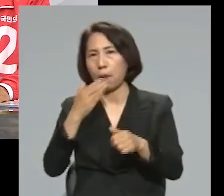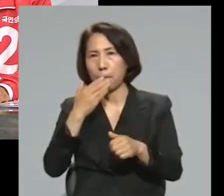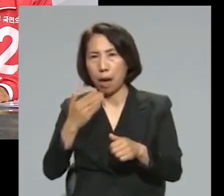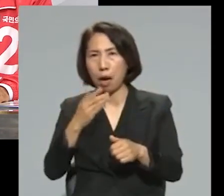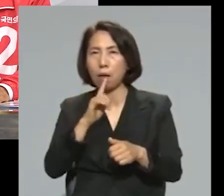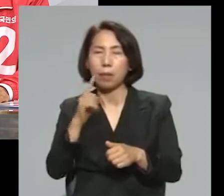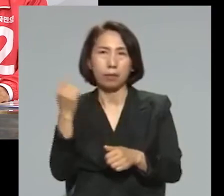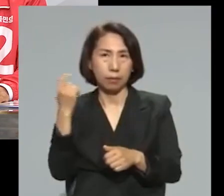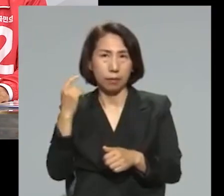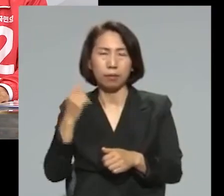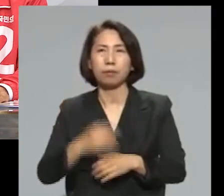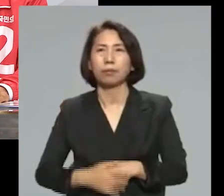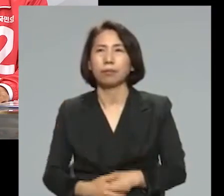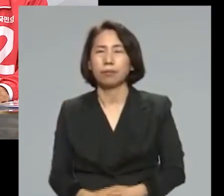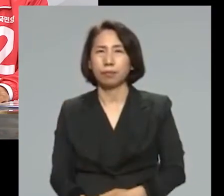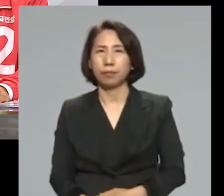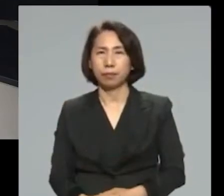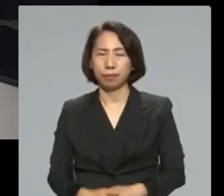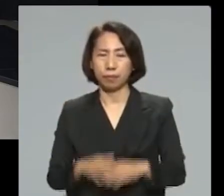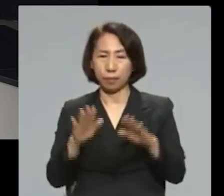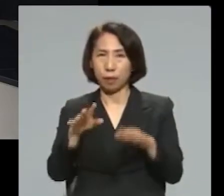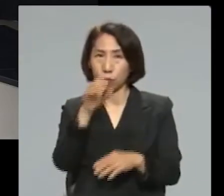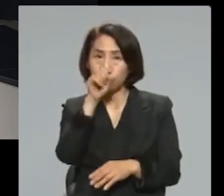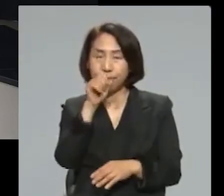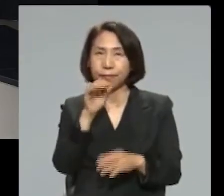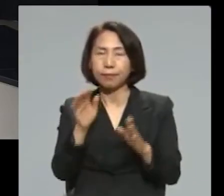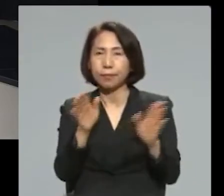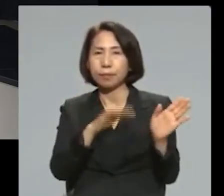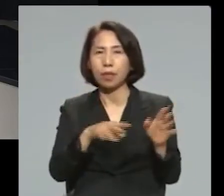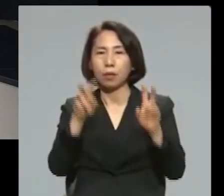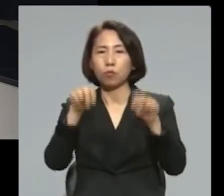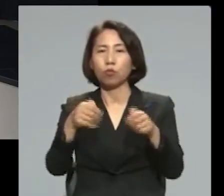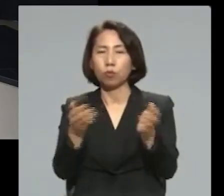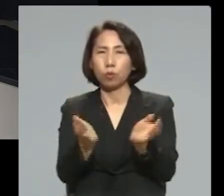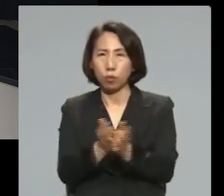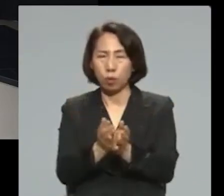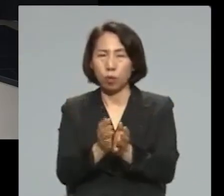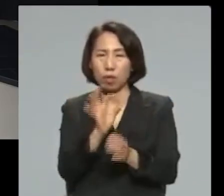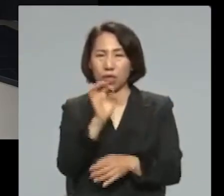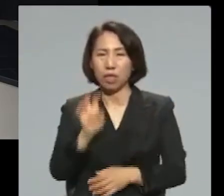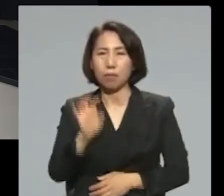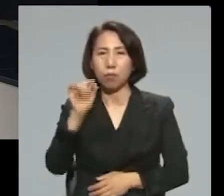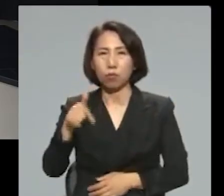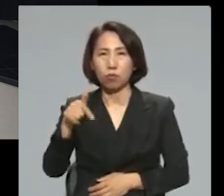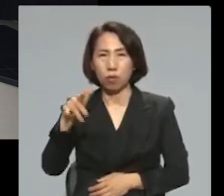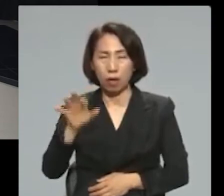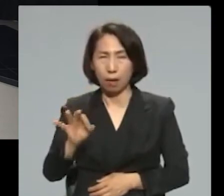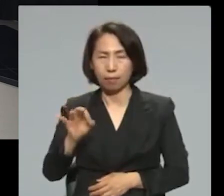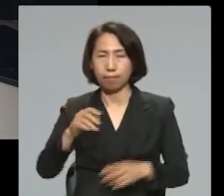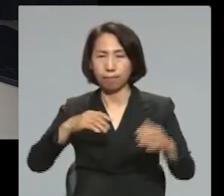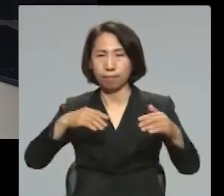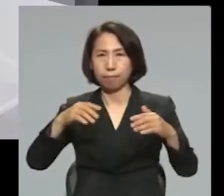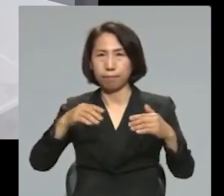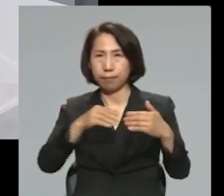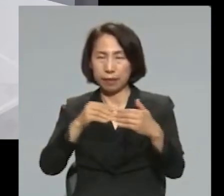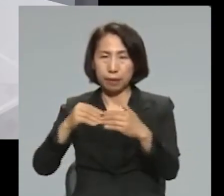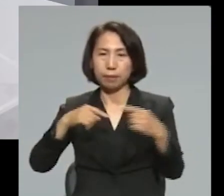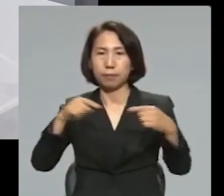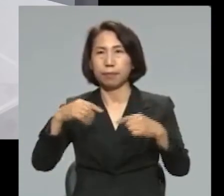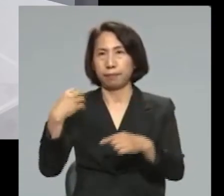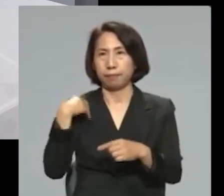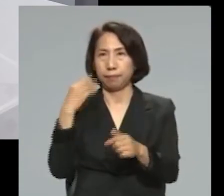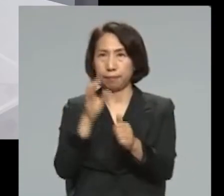생각을 하고 있습니다. 네, 좋습니다. 이번에는 무소속 임국광 후보가 토론을 진행하겠습니다. 시작하시죠. 예, 제가 지금